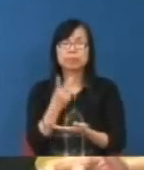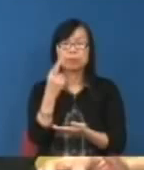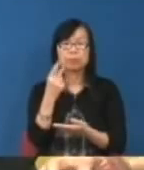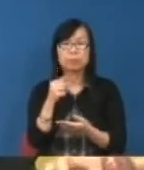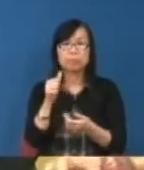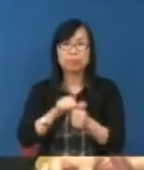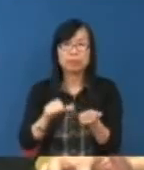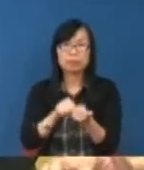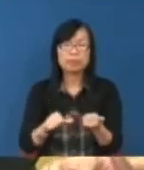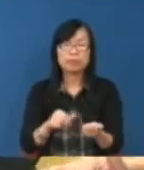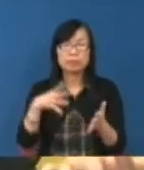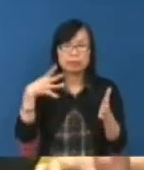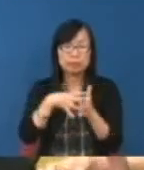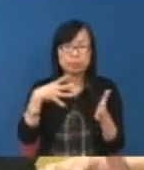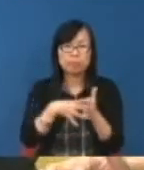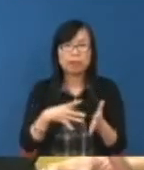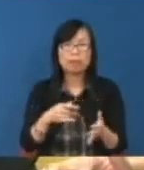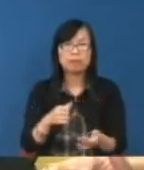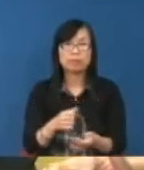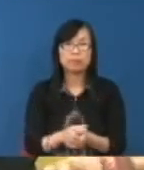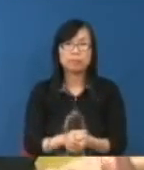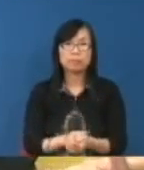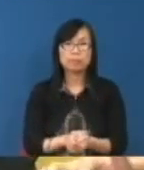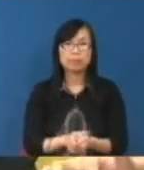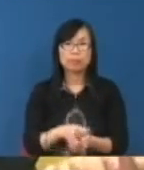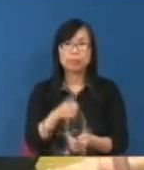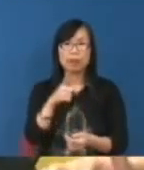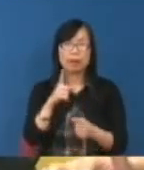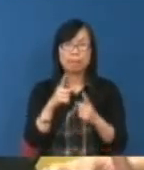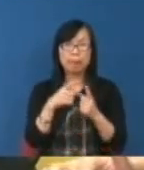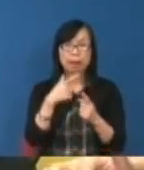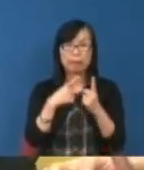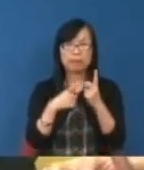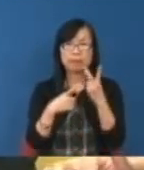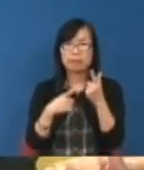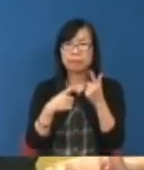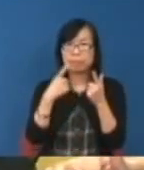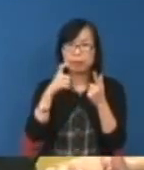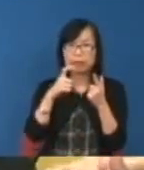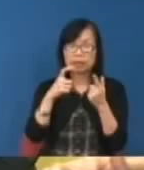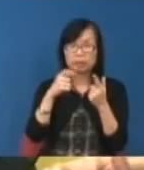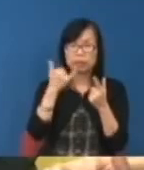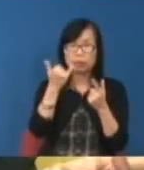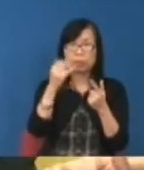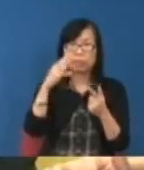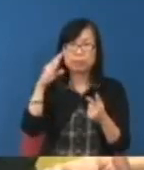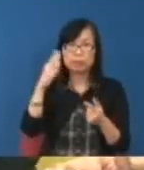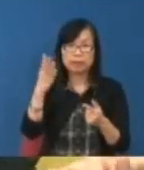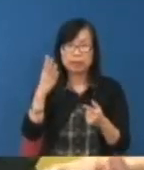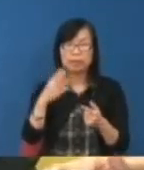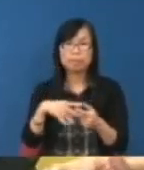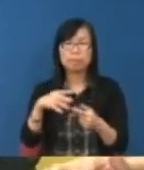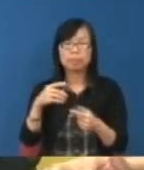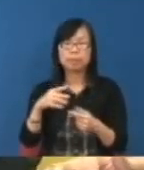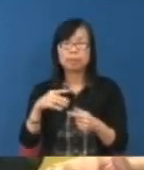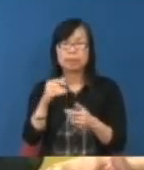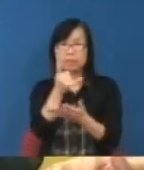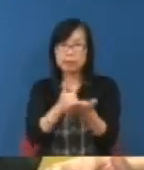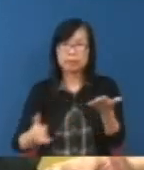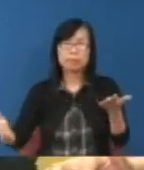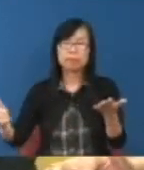括司徒華同埋李柱銘。咁後屘佢哋因為八九六四嘅問題咧，就連同阿查良榕同埋抗港傑就辭